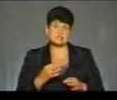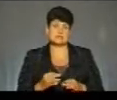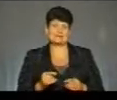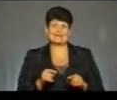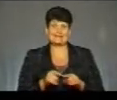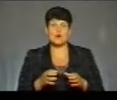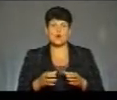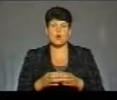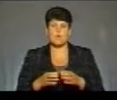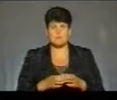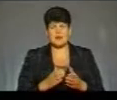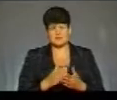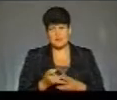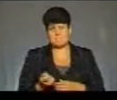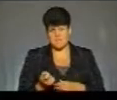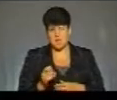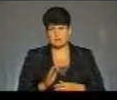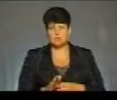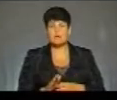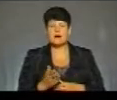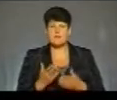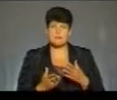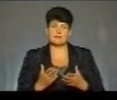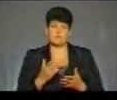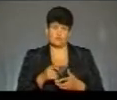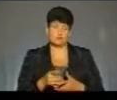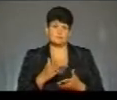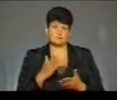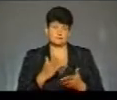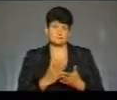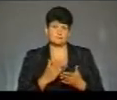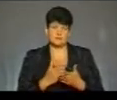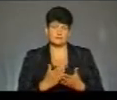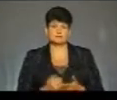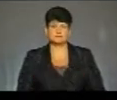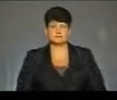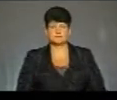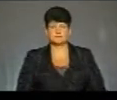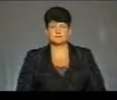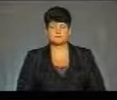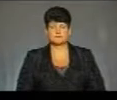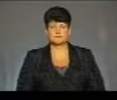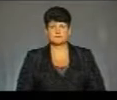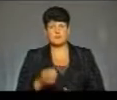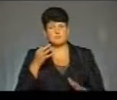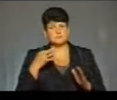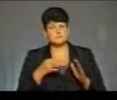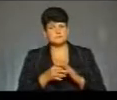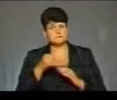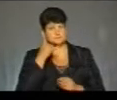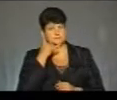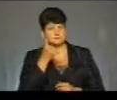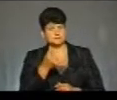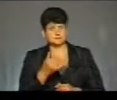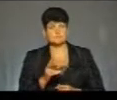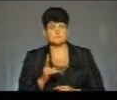таких громад і районів є мало, але разом з тим вони на сьогоднішній час існують. Мені підказують, до нас телефонує